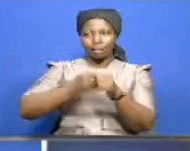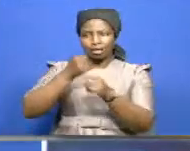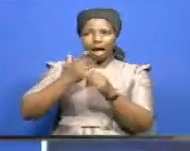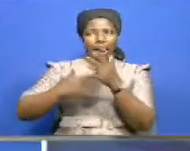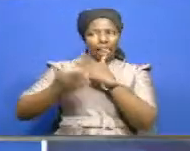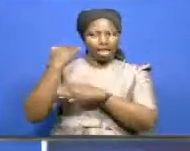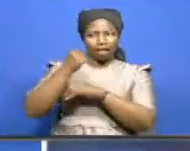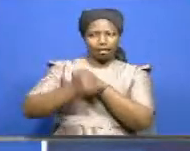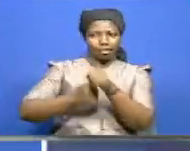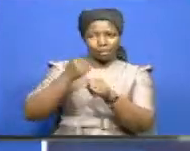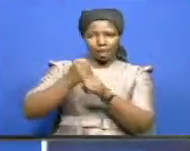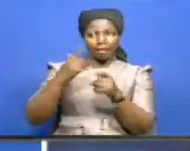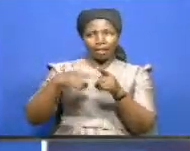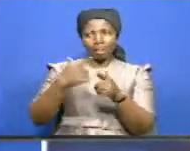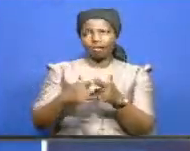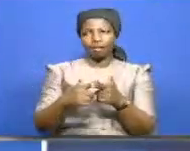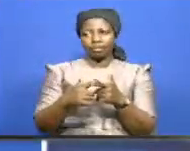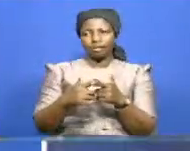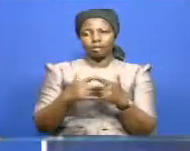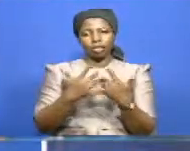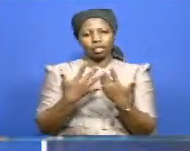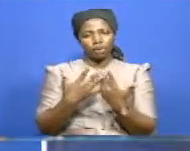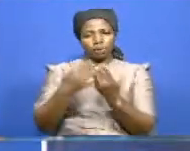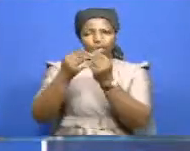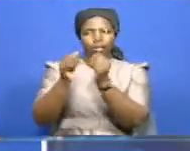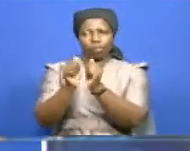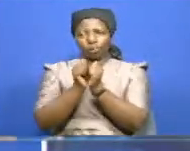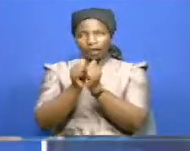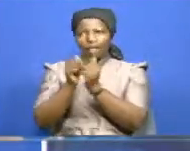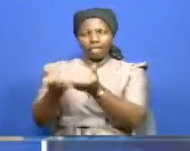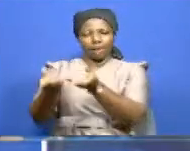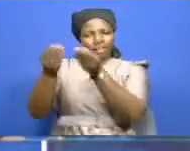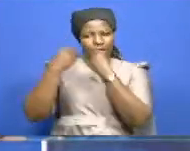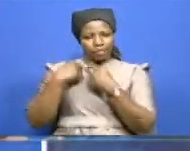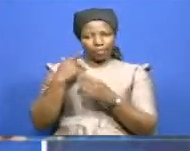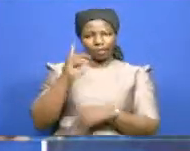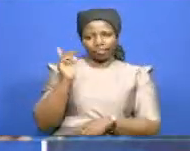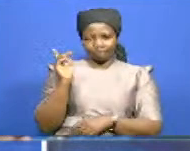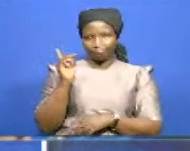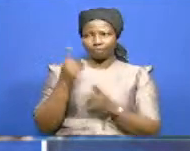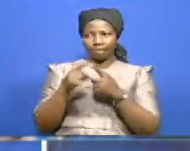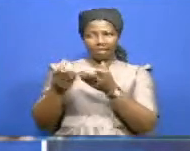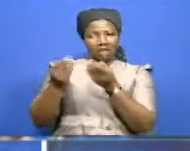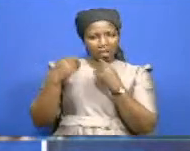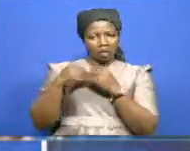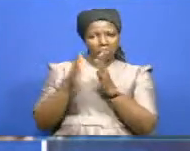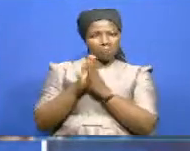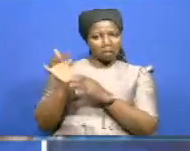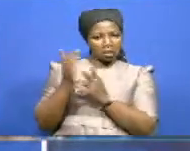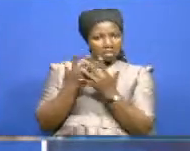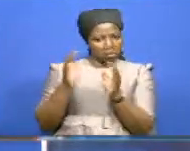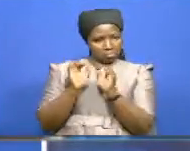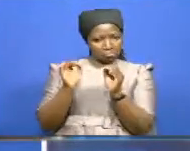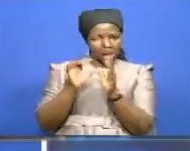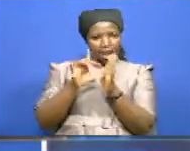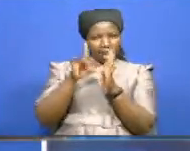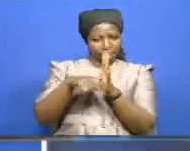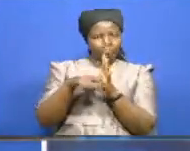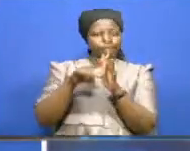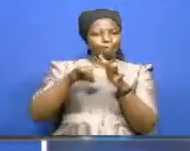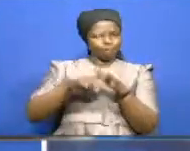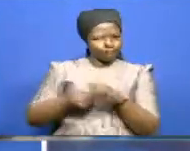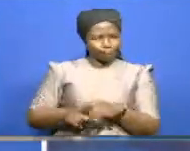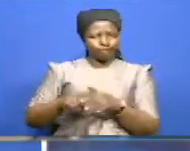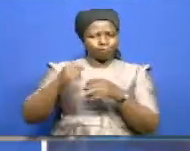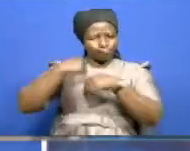ilipita ndio tulienda naye wakanipea hii. Lakini wako nipea ikiwa na hii. Hii nilikuja kuweka, hii nilikuja